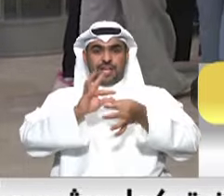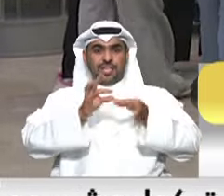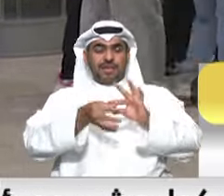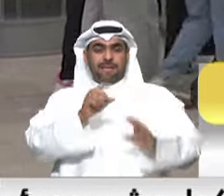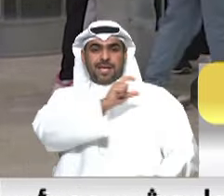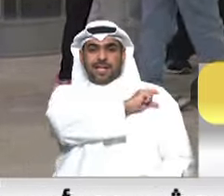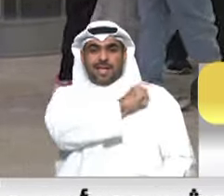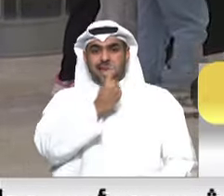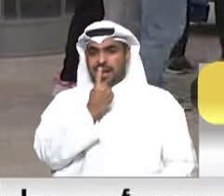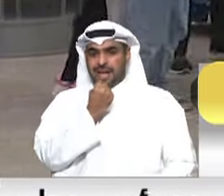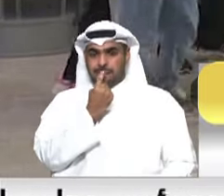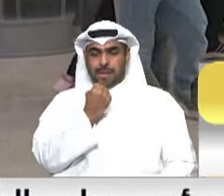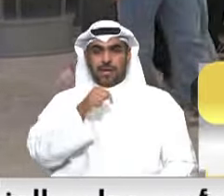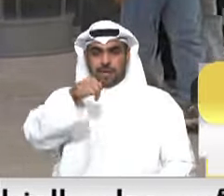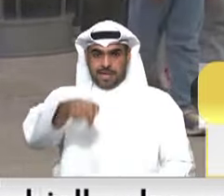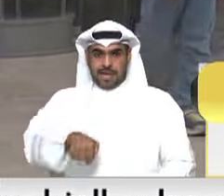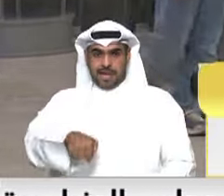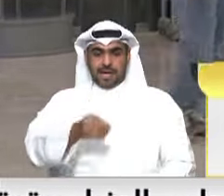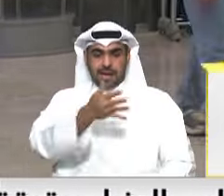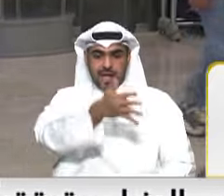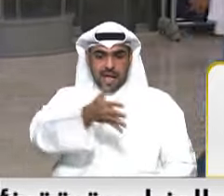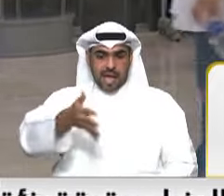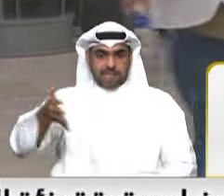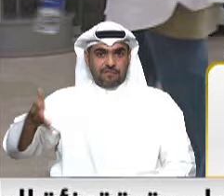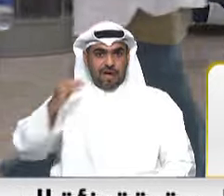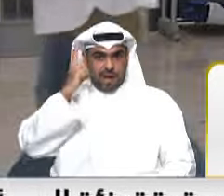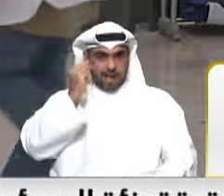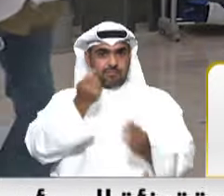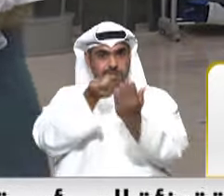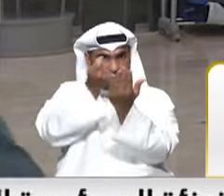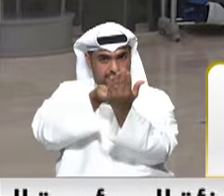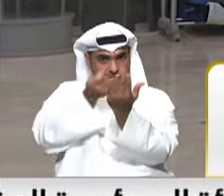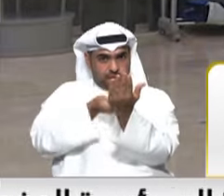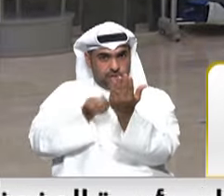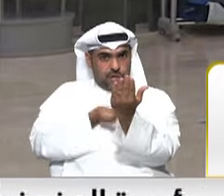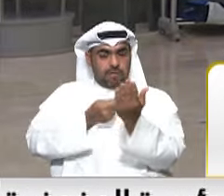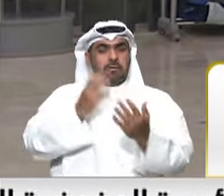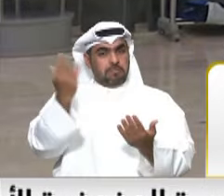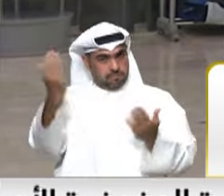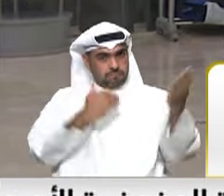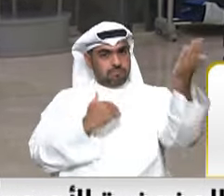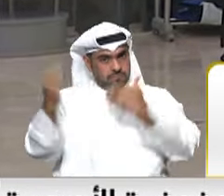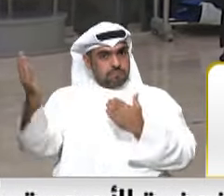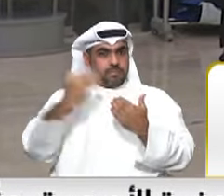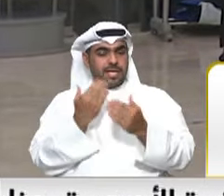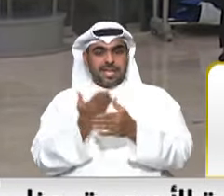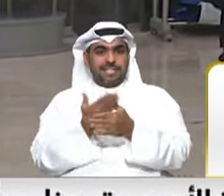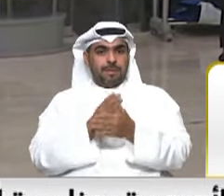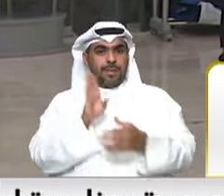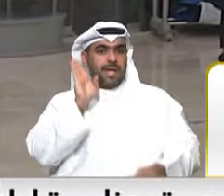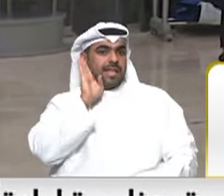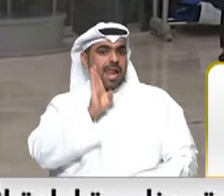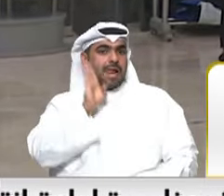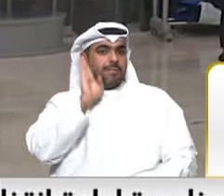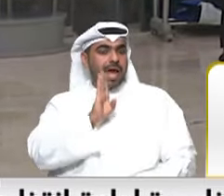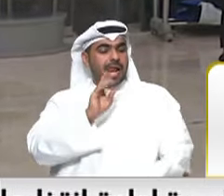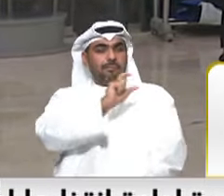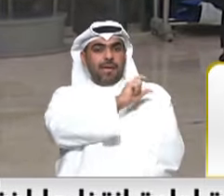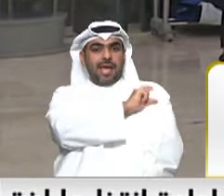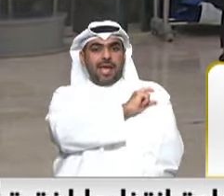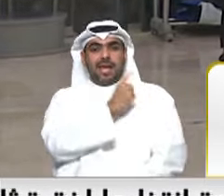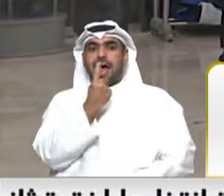وتدريبهم على كافة أنواع التطوع وكذلك مبادئ الهلال الأحمر والعمل التطوعي